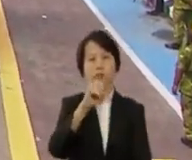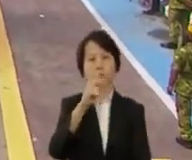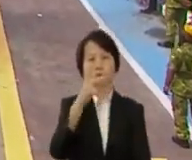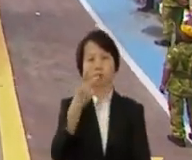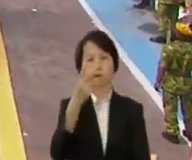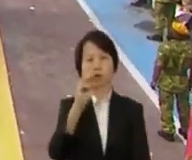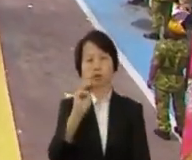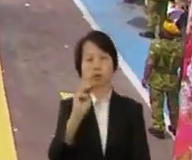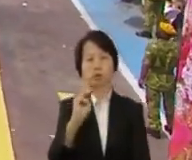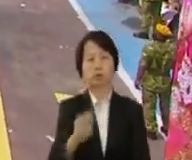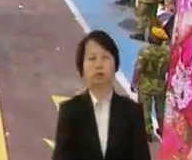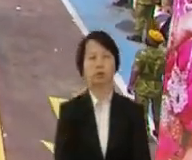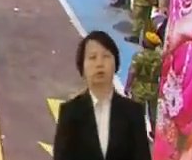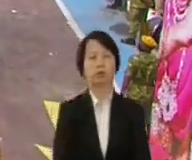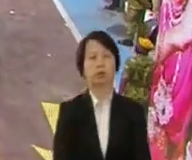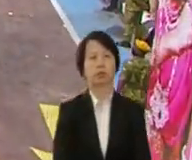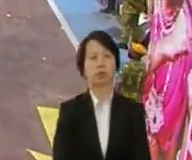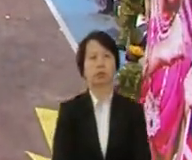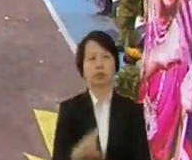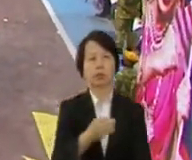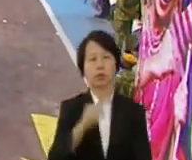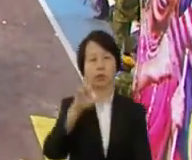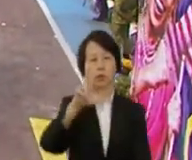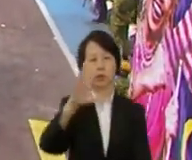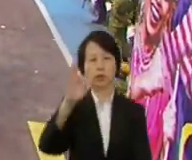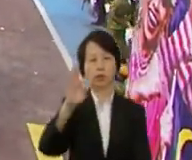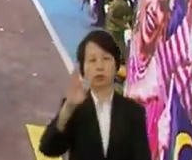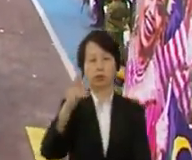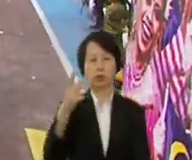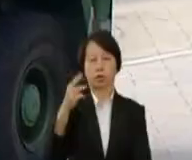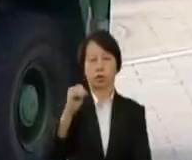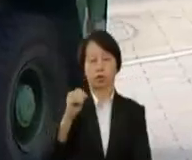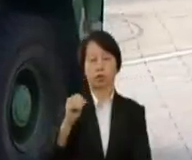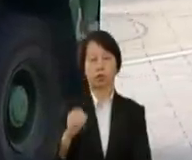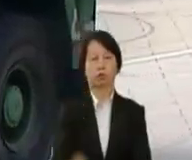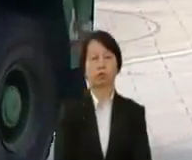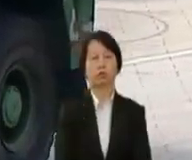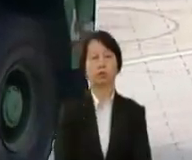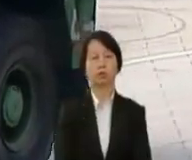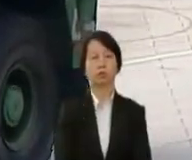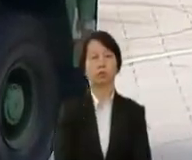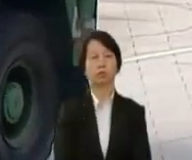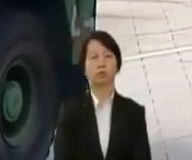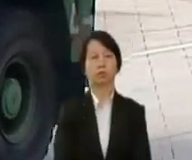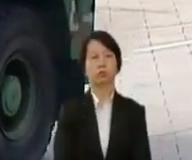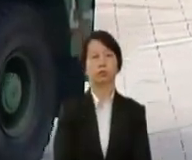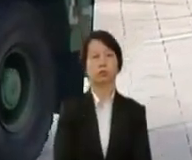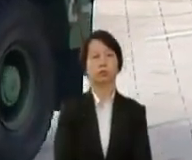30km dan 39km dengan base bleed.